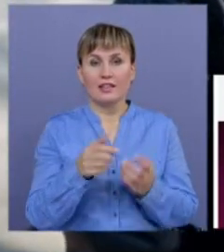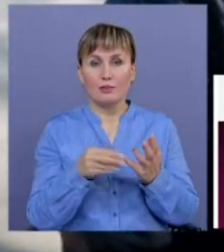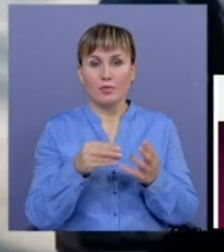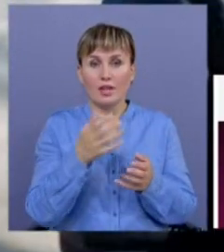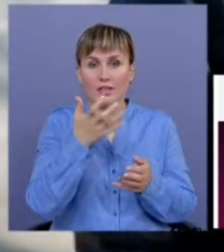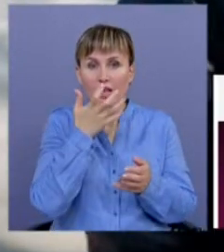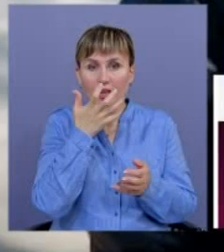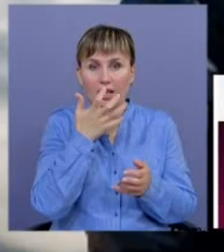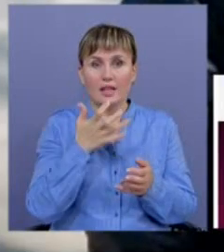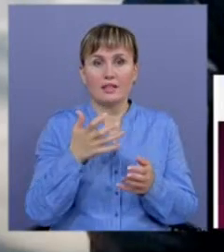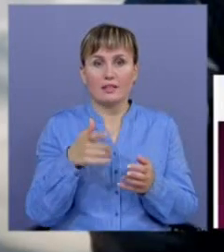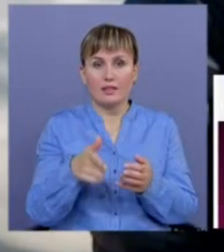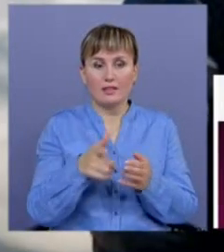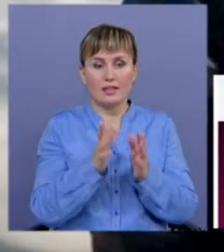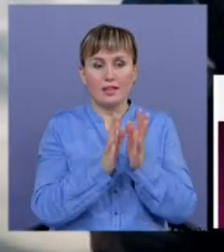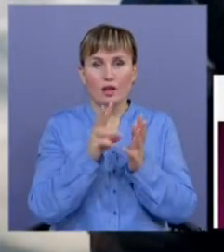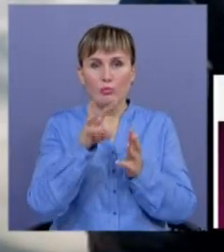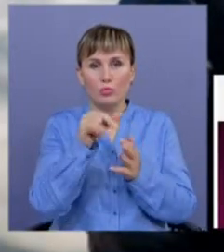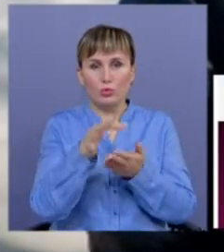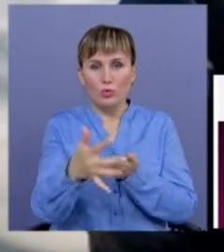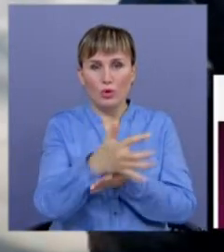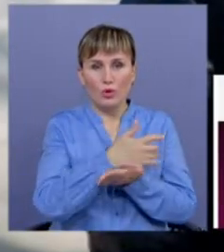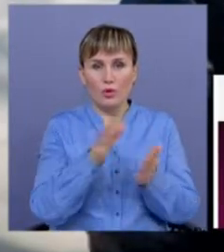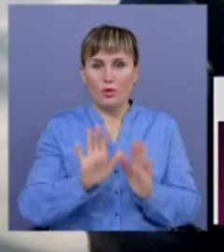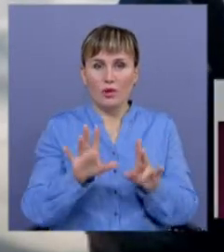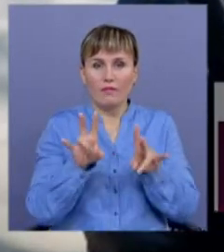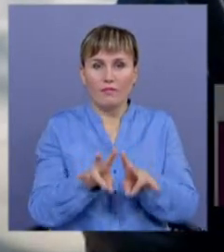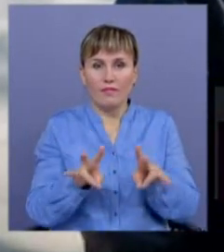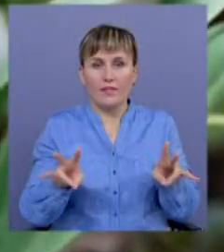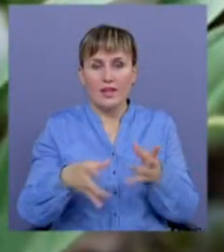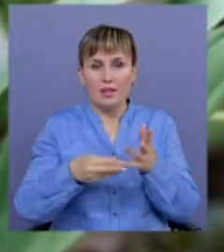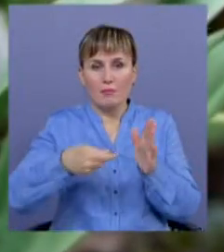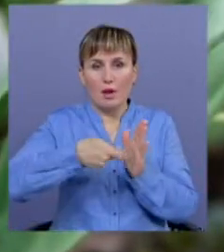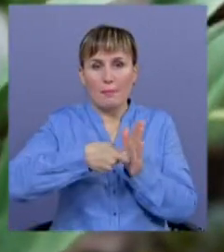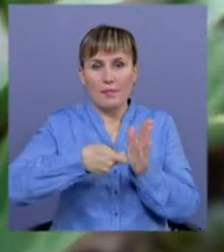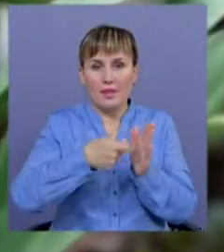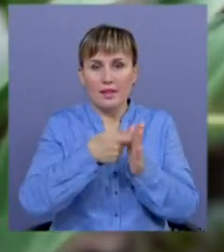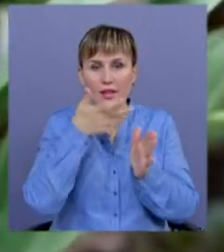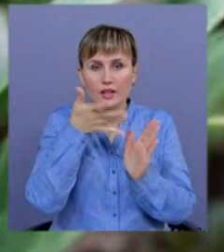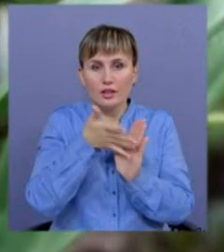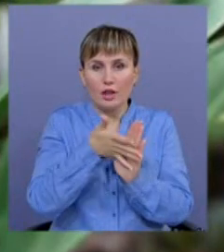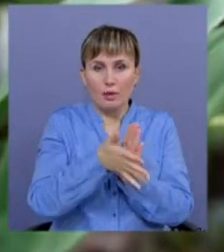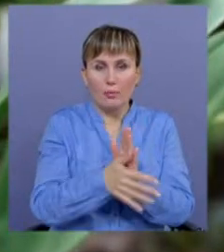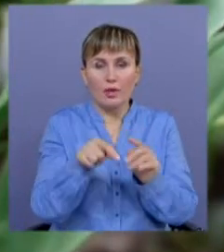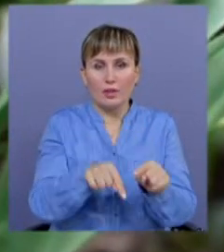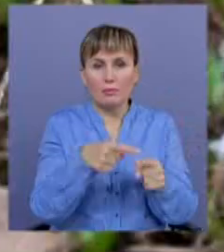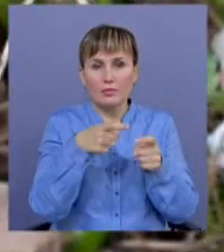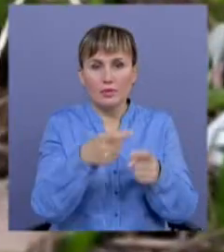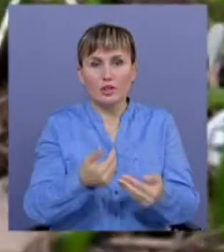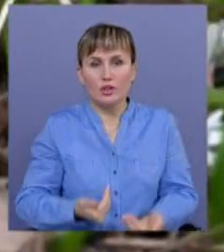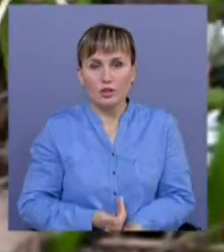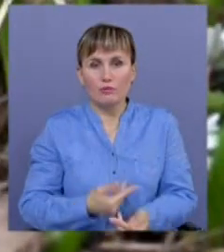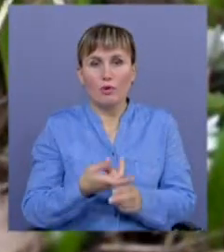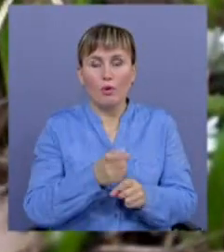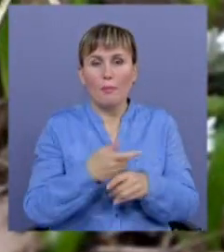и дождевые черви станут активными, они начнут ими питаться. И они по ночам будут подниматься на поверхность, и постепенно